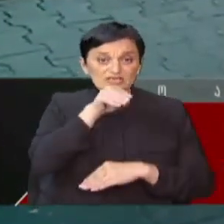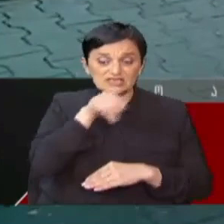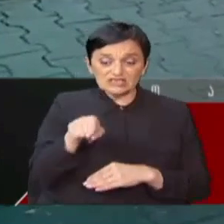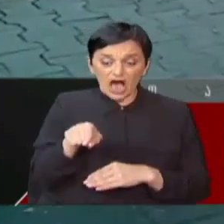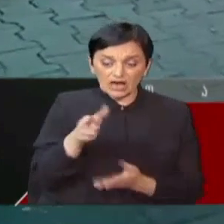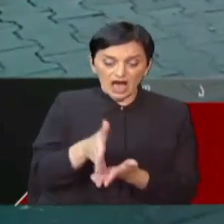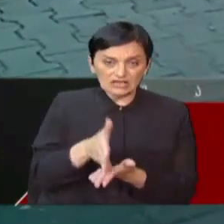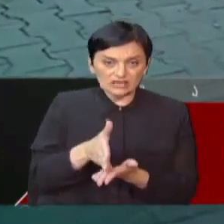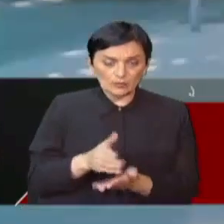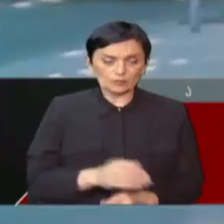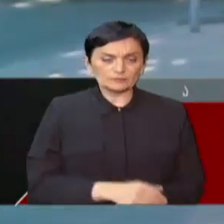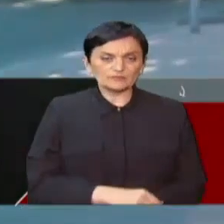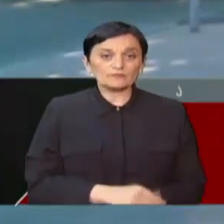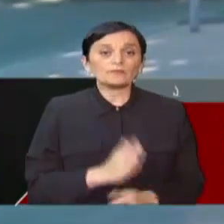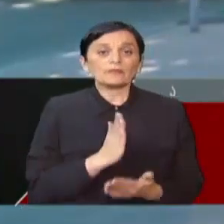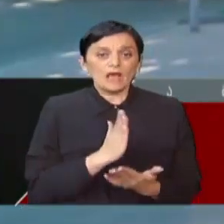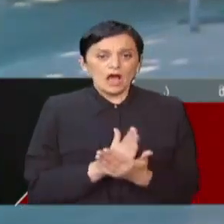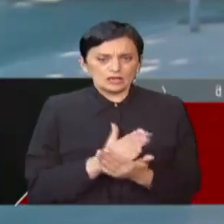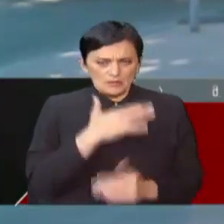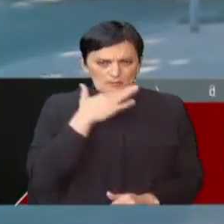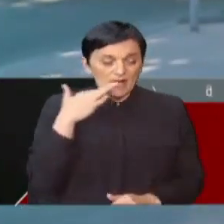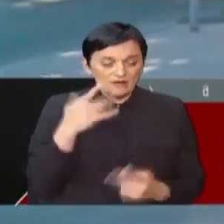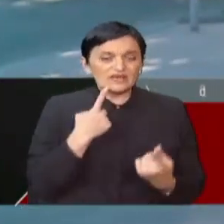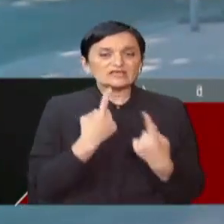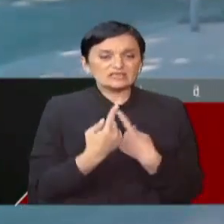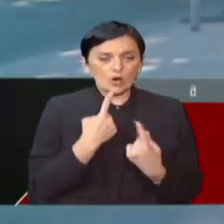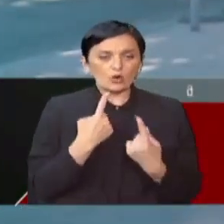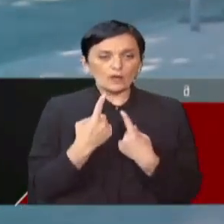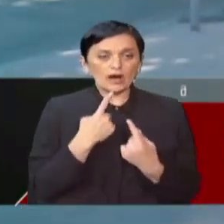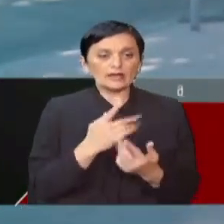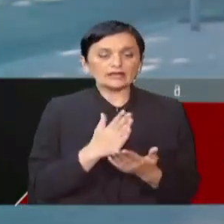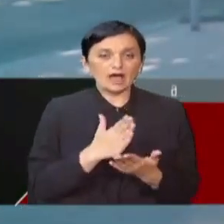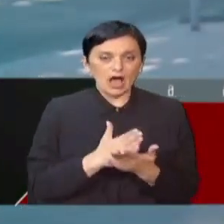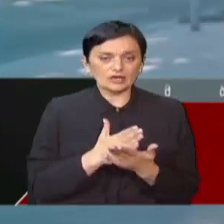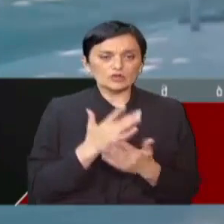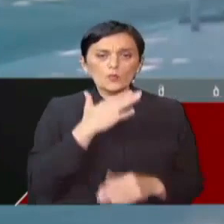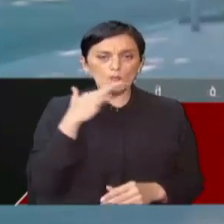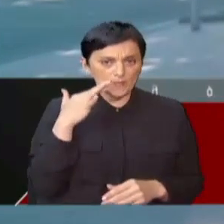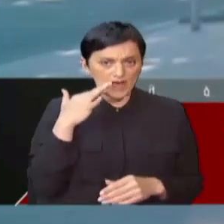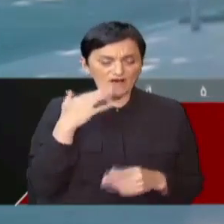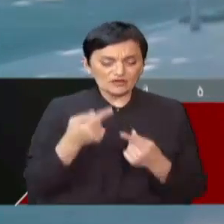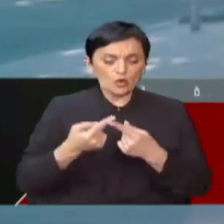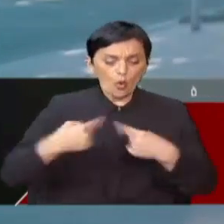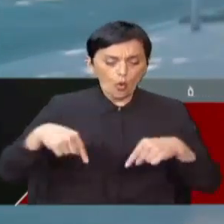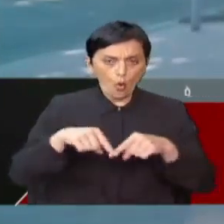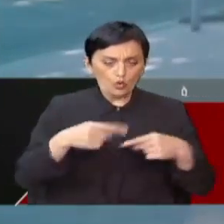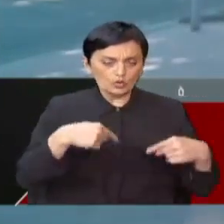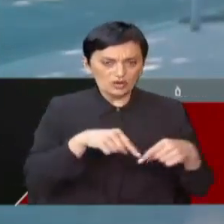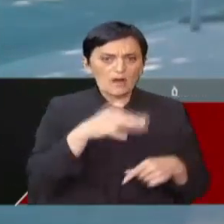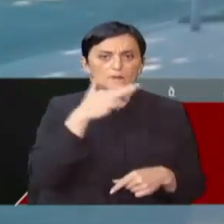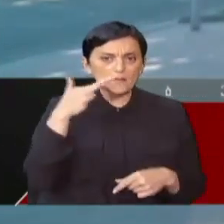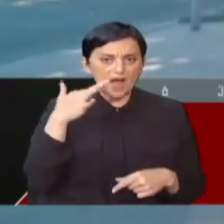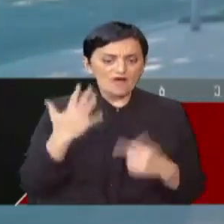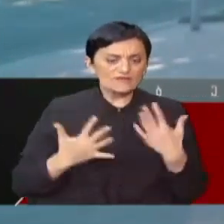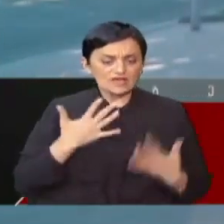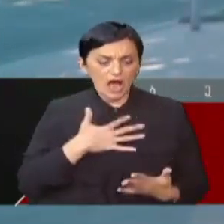ძაღლების არსებობით. არის ძალიან ბევრი საუბარი, არის ძალიან ბევრი ორგანიზაცია, ძალიან ბევრი